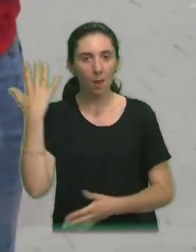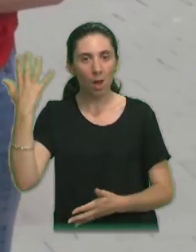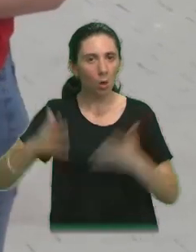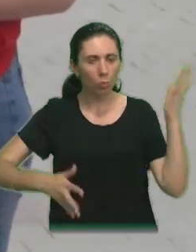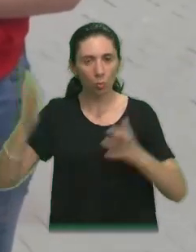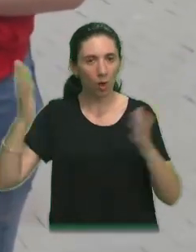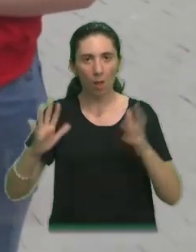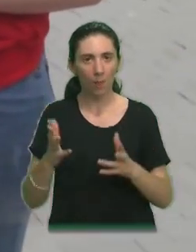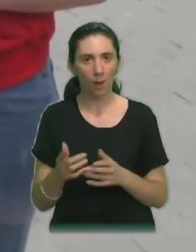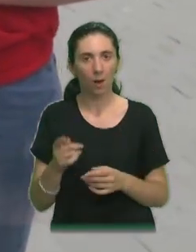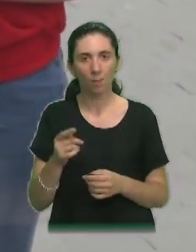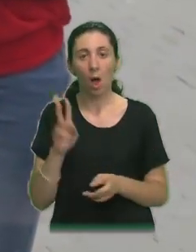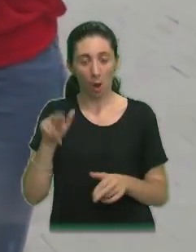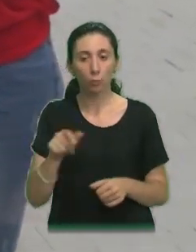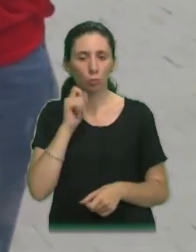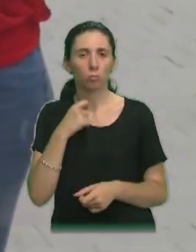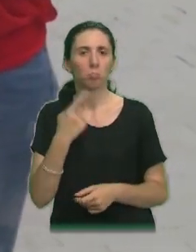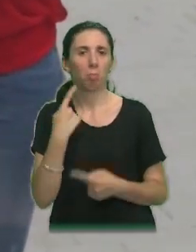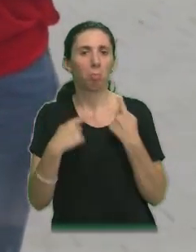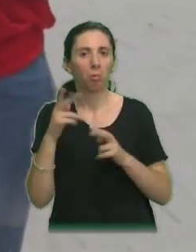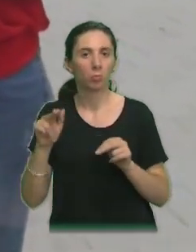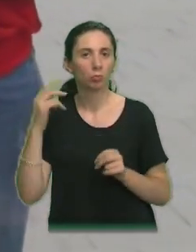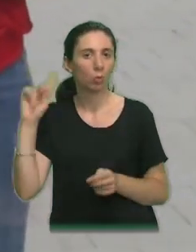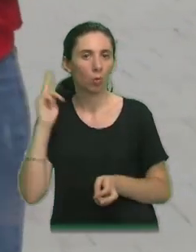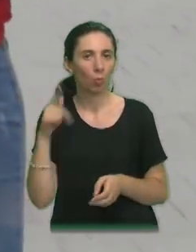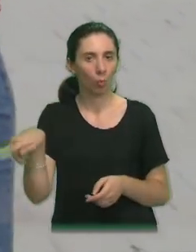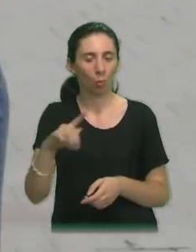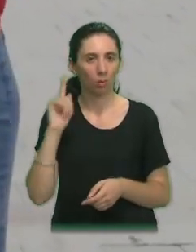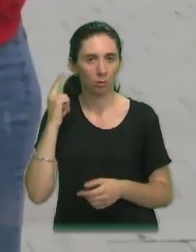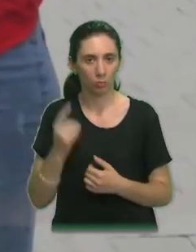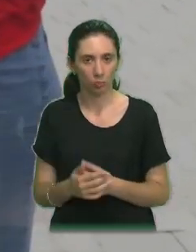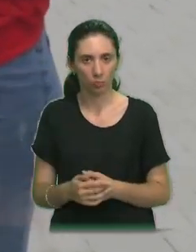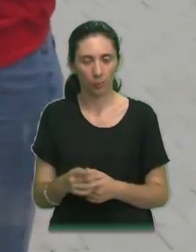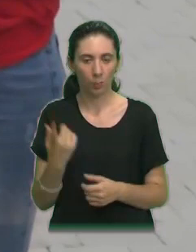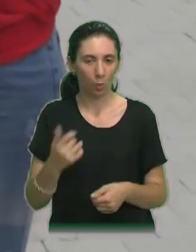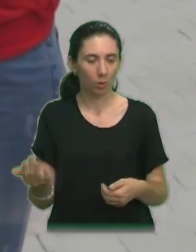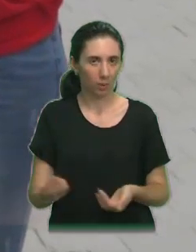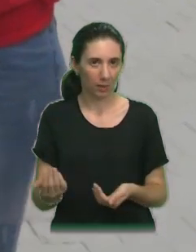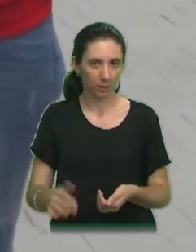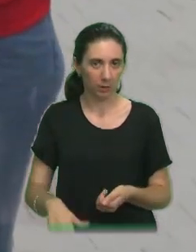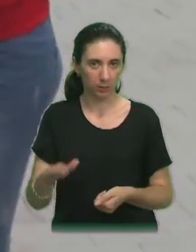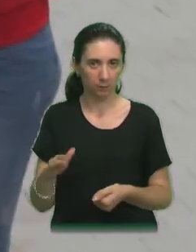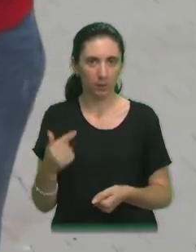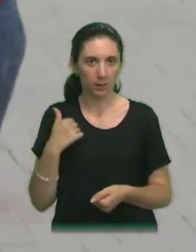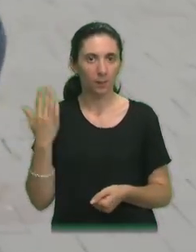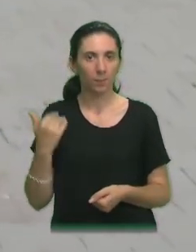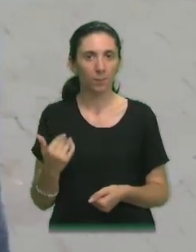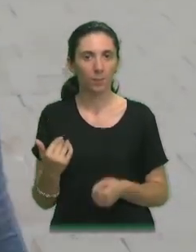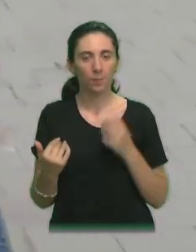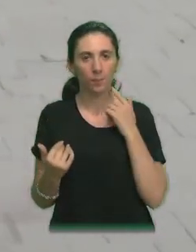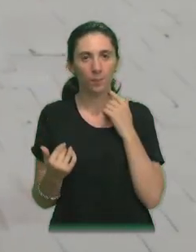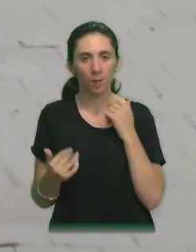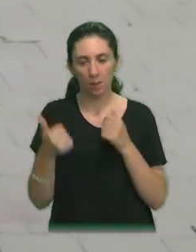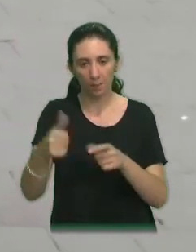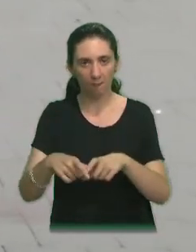prebaciti sada na to da moraš smirano baciti da nema gestikuliranja, ali možeš to. A od